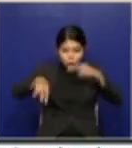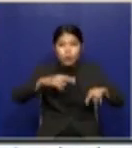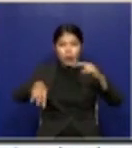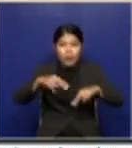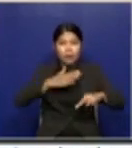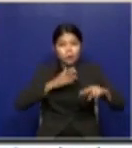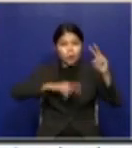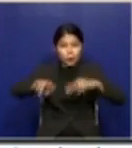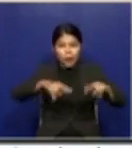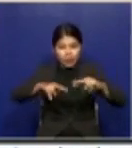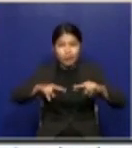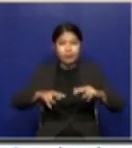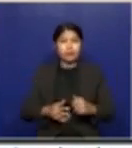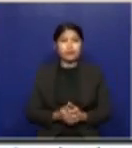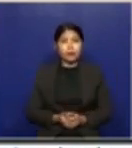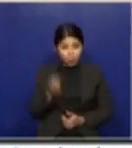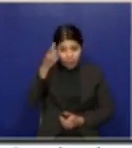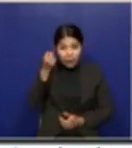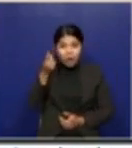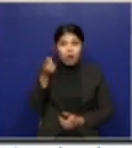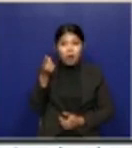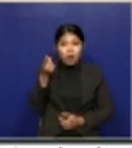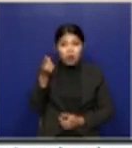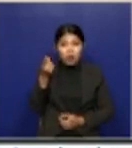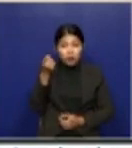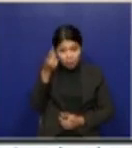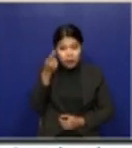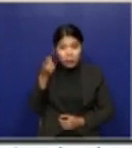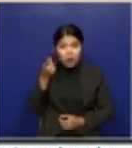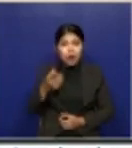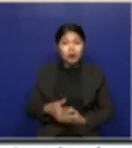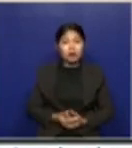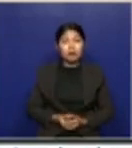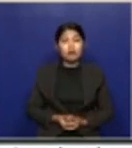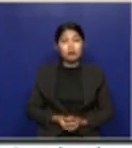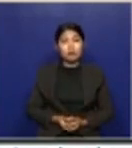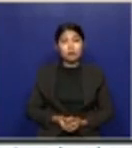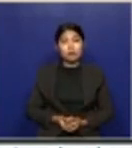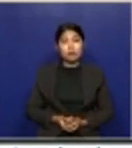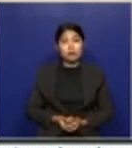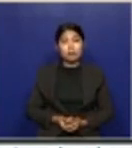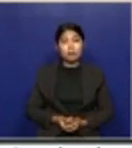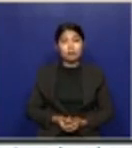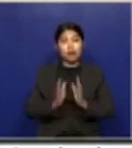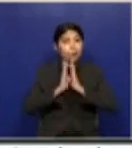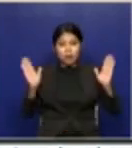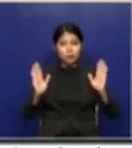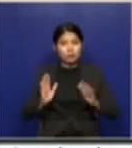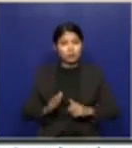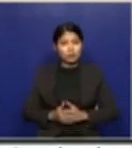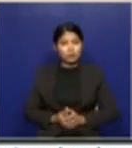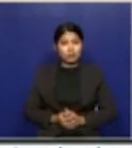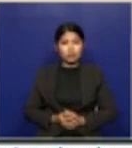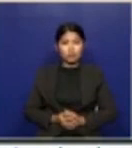เขาเว้ยก็เข้าใจไหมครับขับต่อไปให้ครับขอบคุณครับครับ